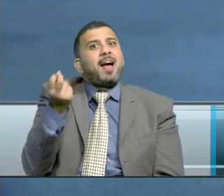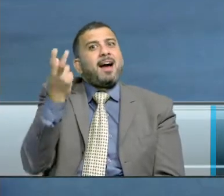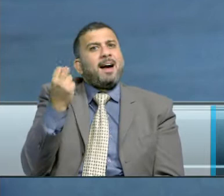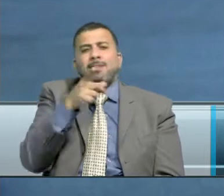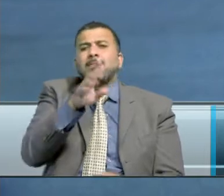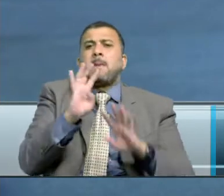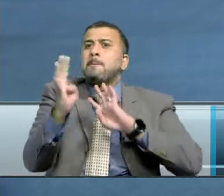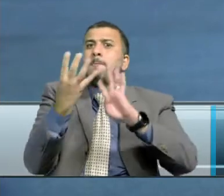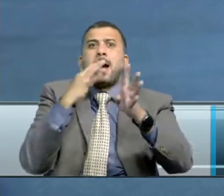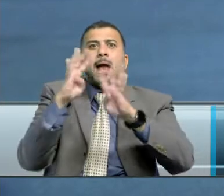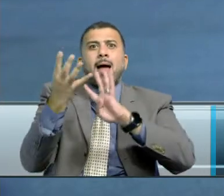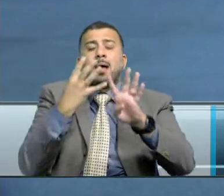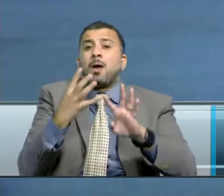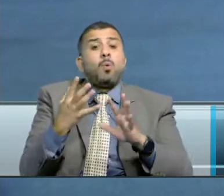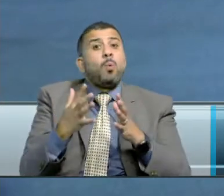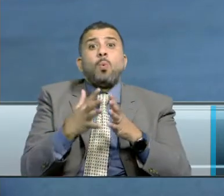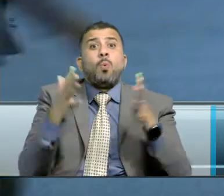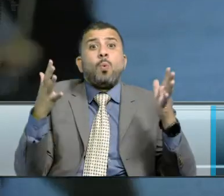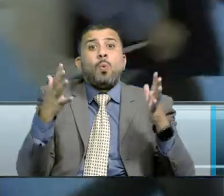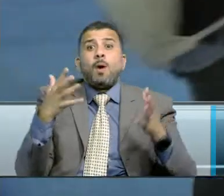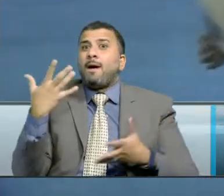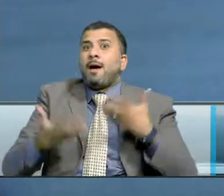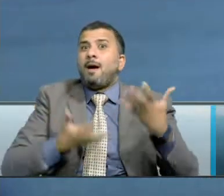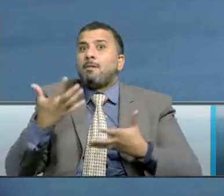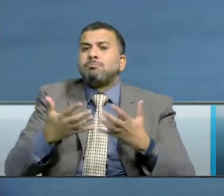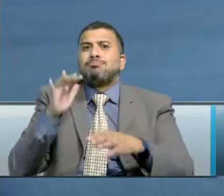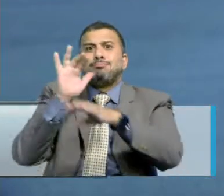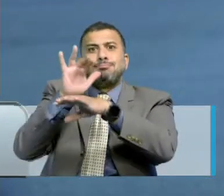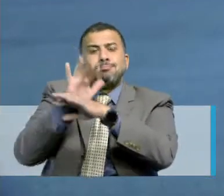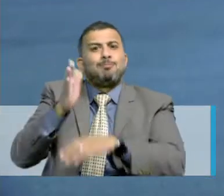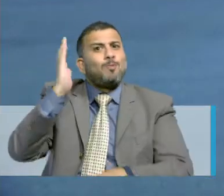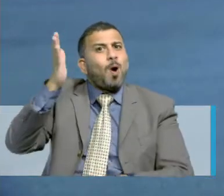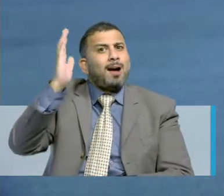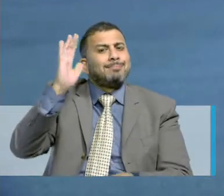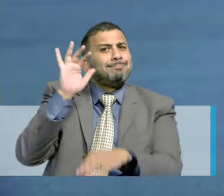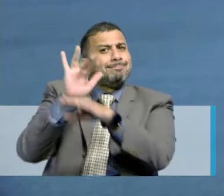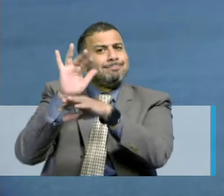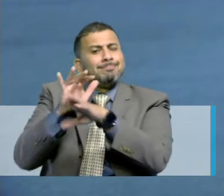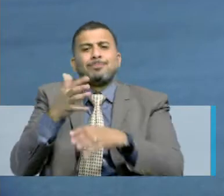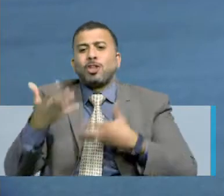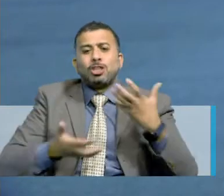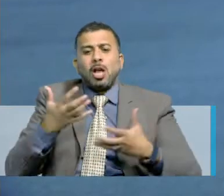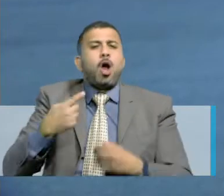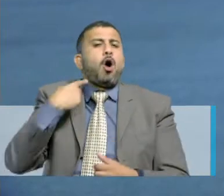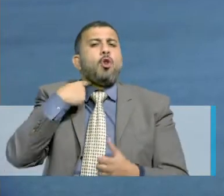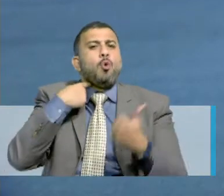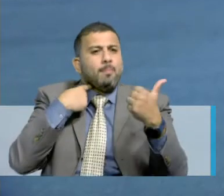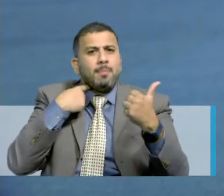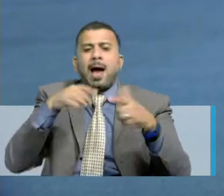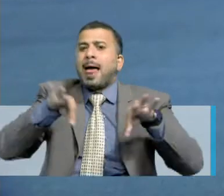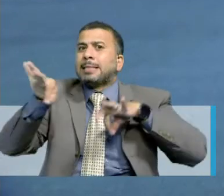المهرجان بشكل عام، هناك مئات من الفعاليات والبرامج والأنشطة، إن كان في مجال العلوم